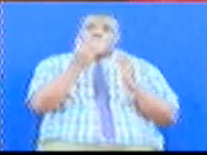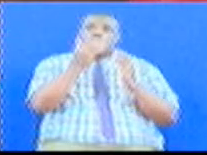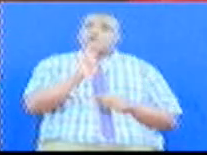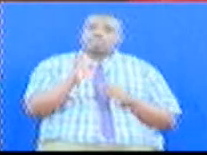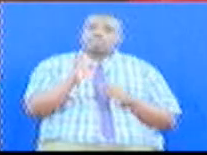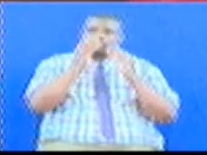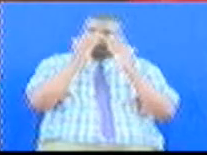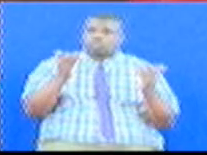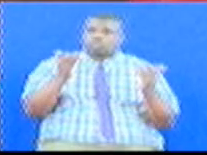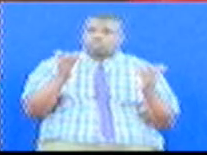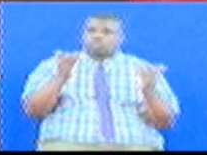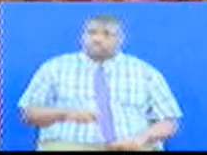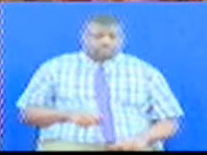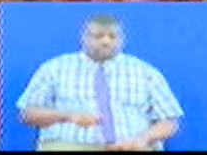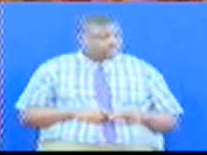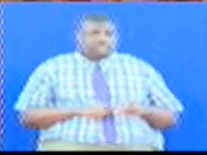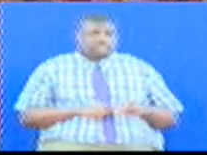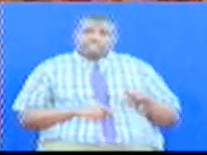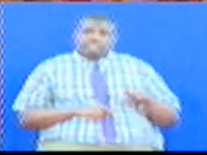dharura